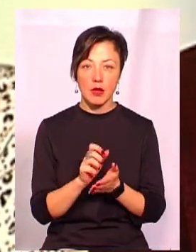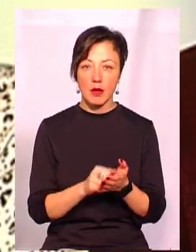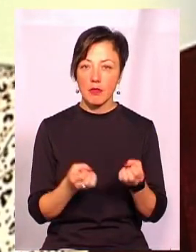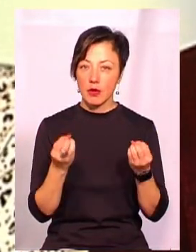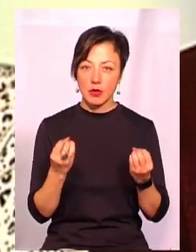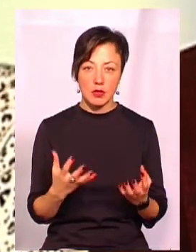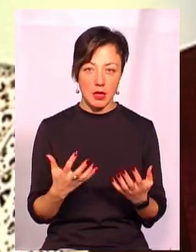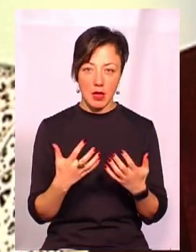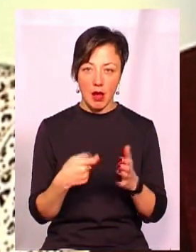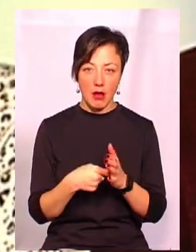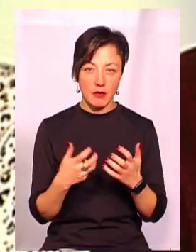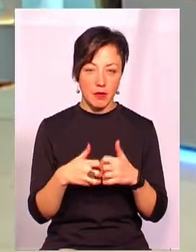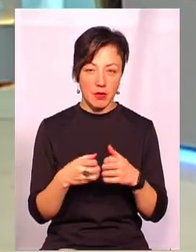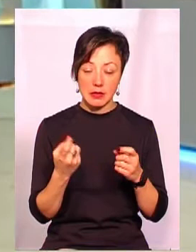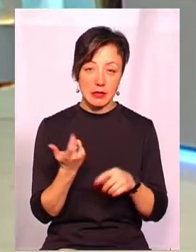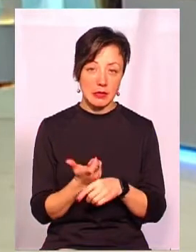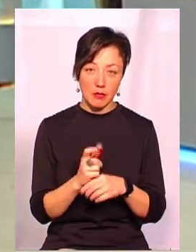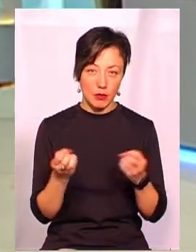найпростий касовий апарат. Найпростий.